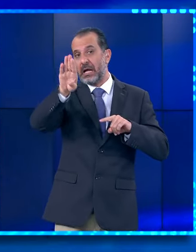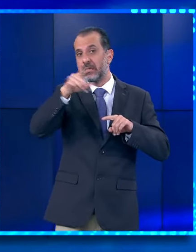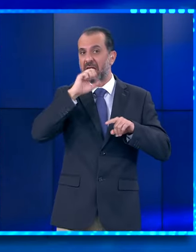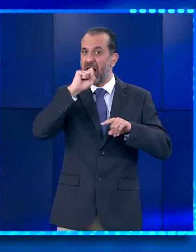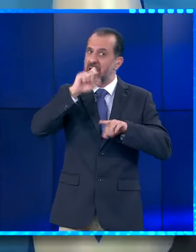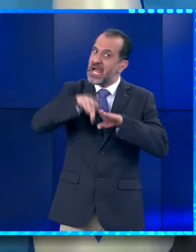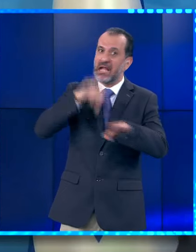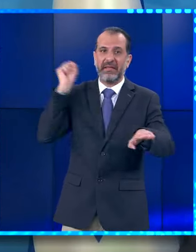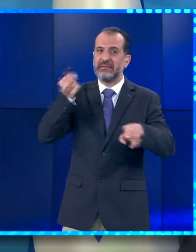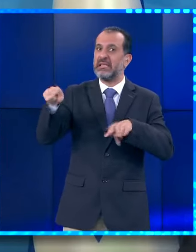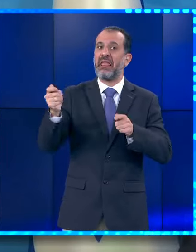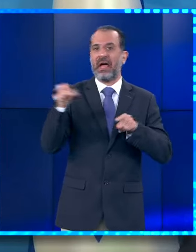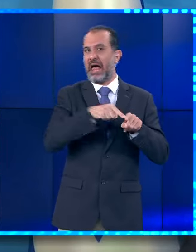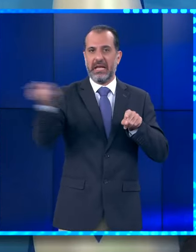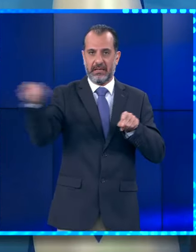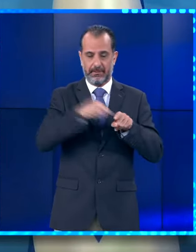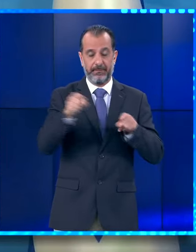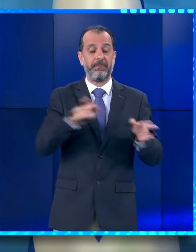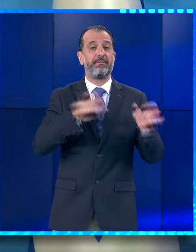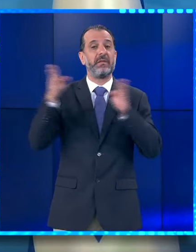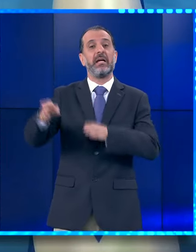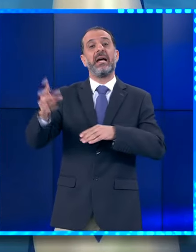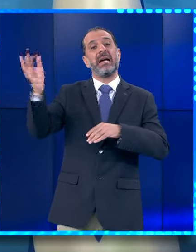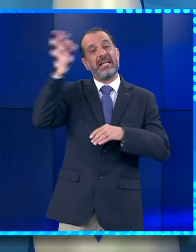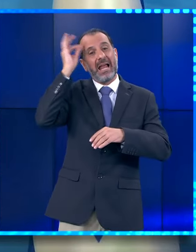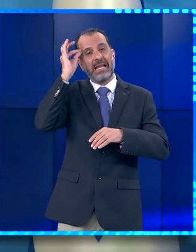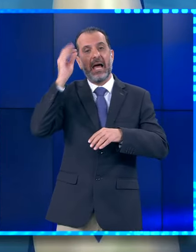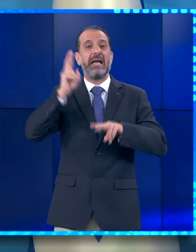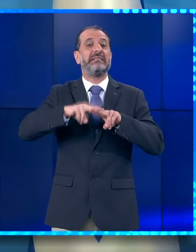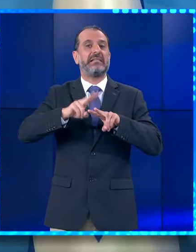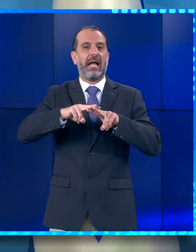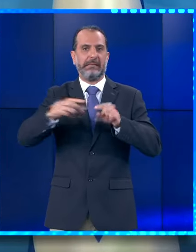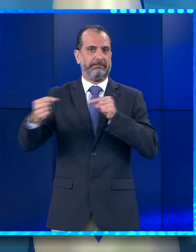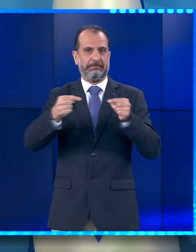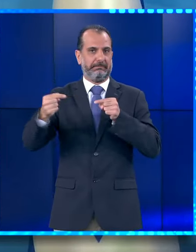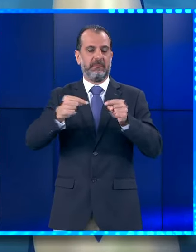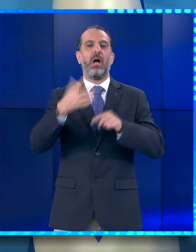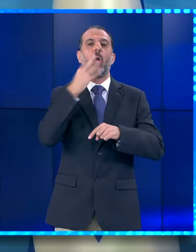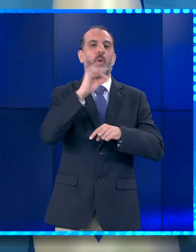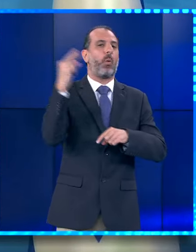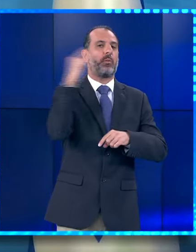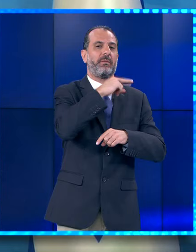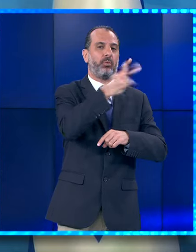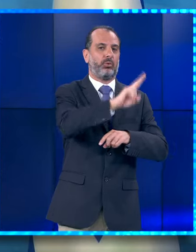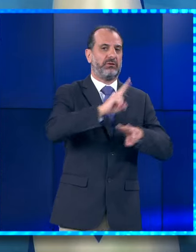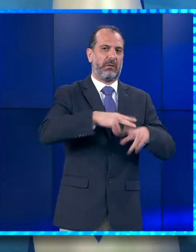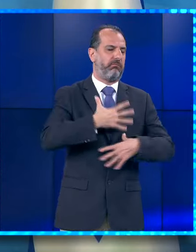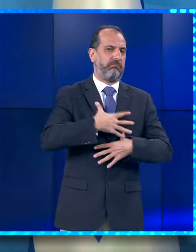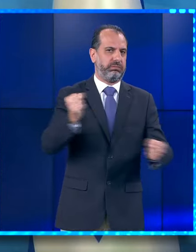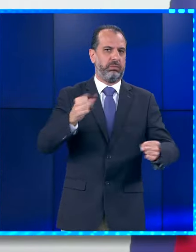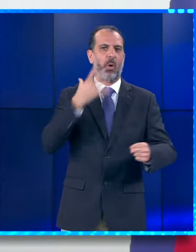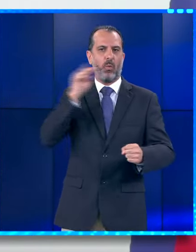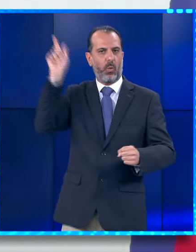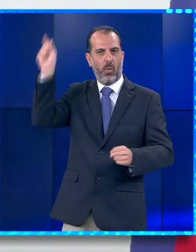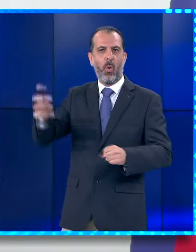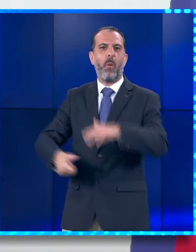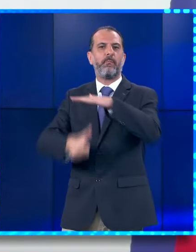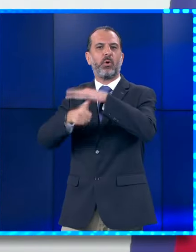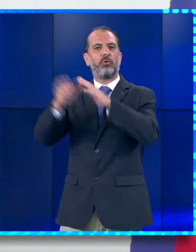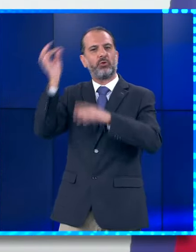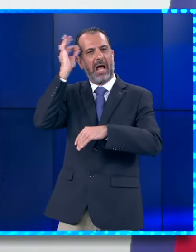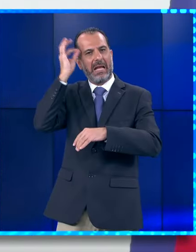ξεσπάσει διπλωματική κρίση ανάμεσα σε Γαλλία και Ισραήλ, καθώς ο Νετανιάχου είναι εξοργισμένος με τον Γάλλο πρόεδρο, ο οποίος κάλεσε σε